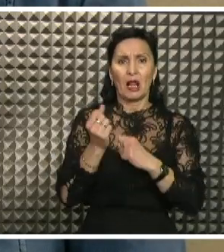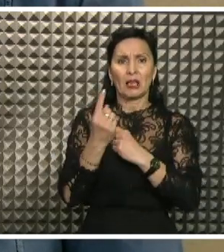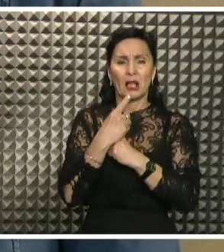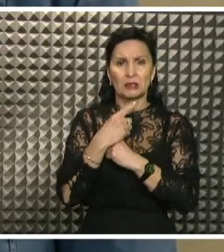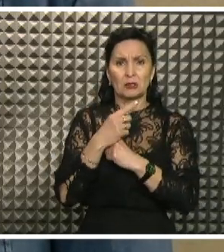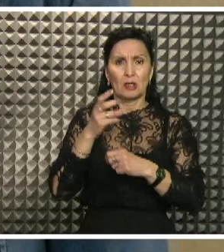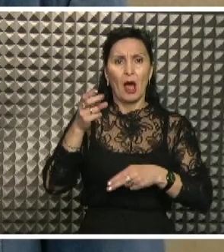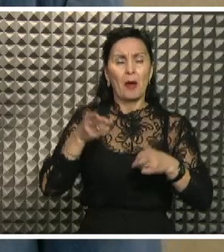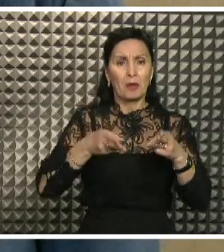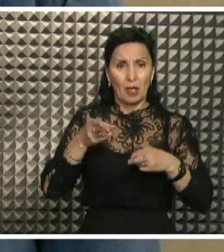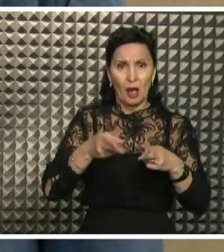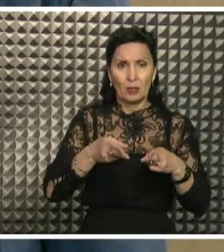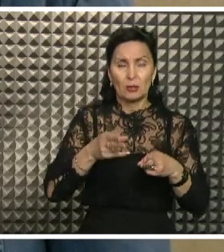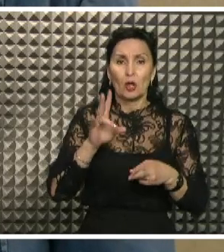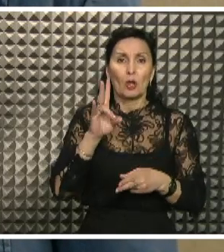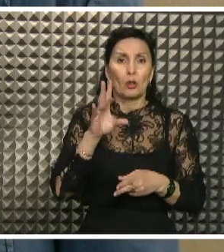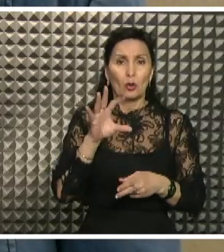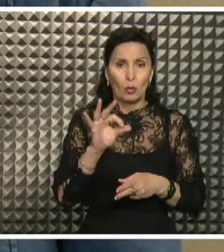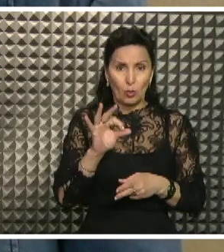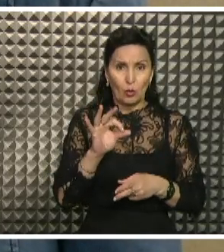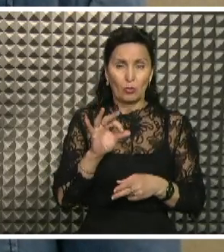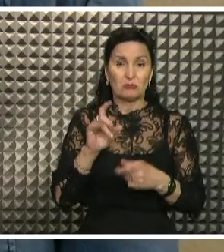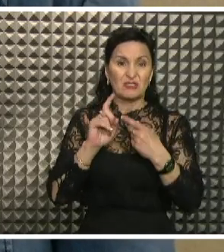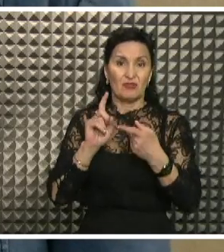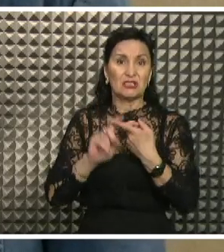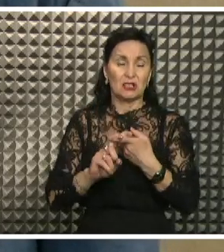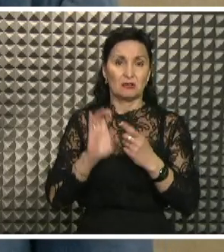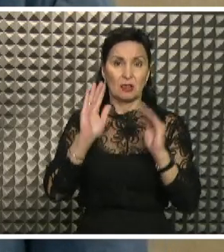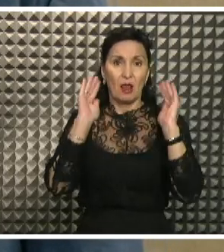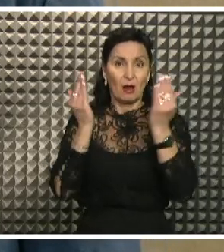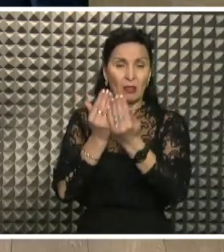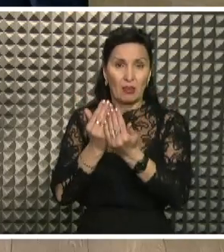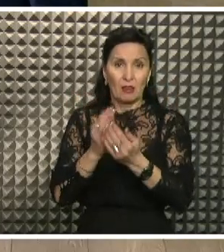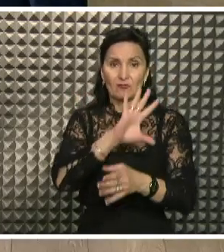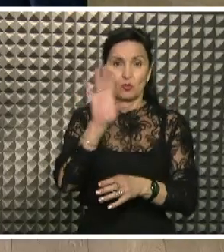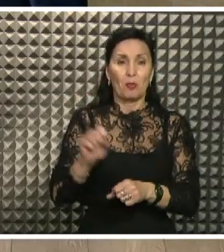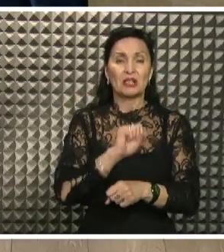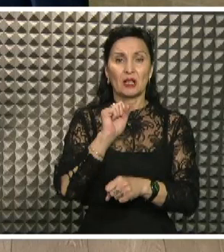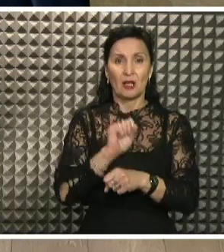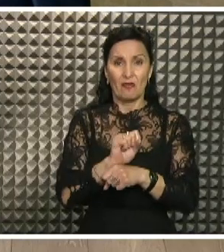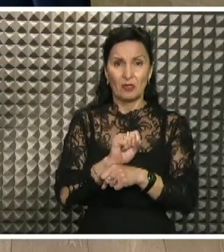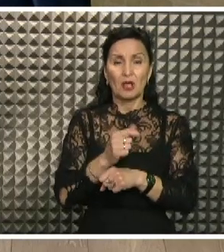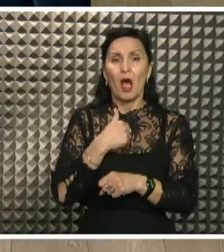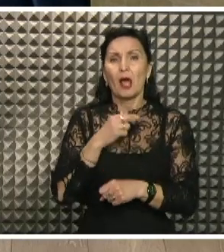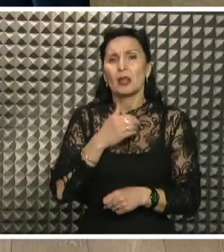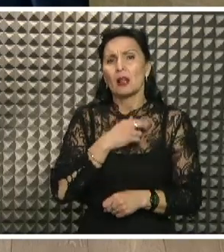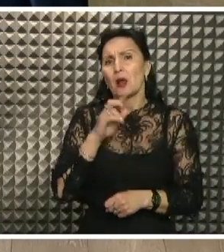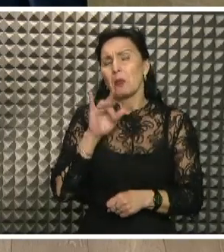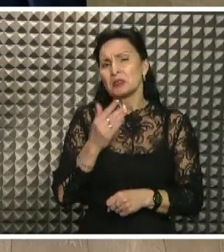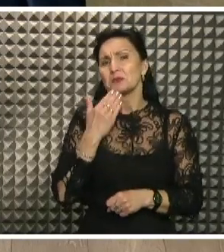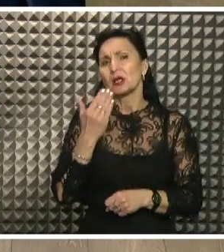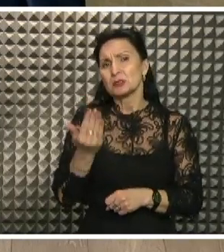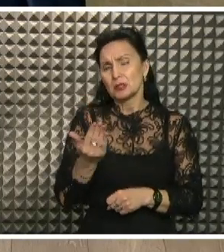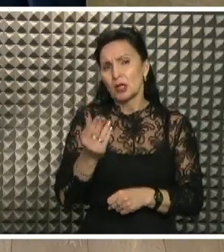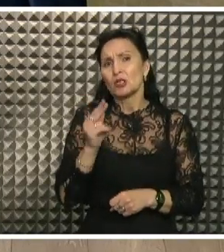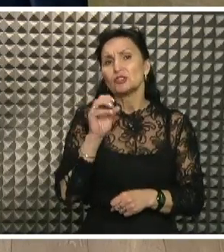на операцию, но как в связи с карантином все приостановилось. И вот как я хотела бы